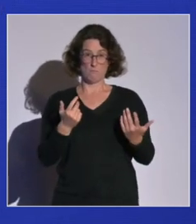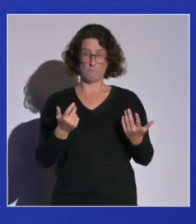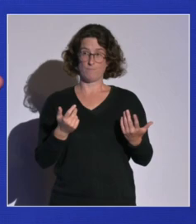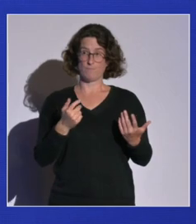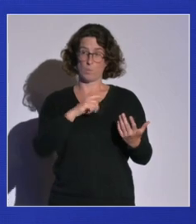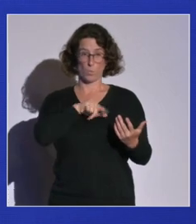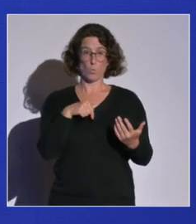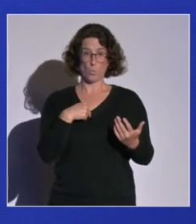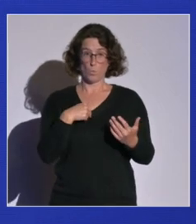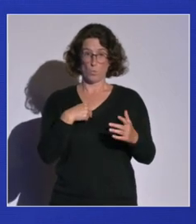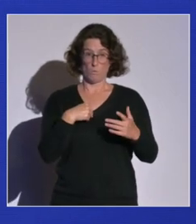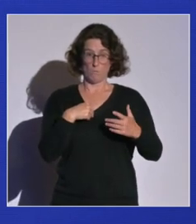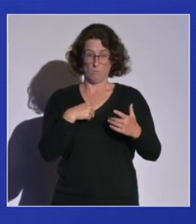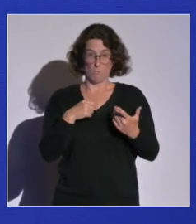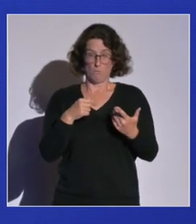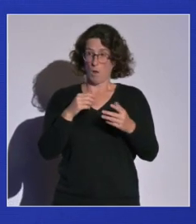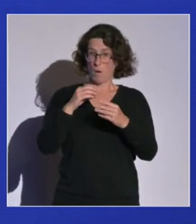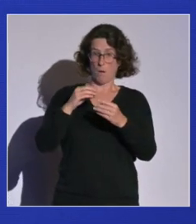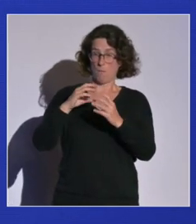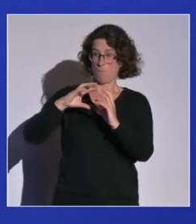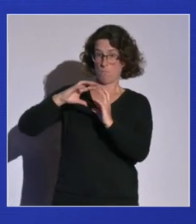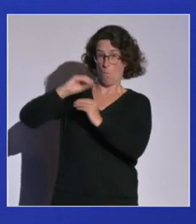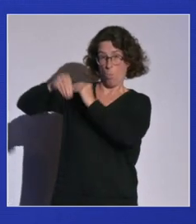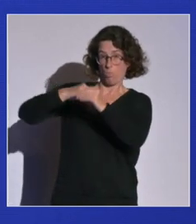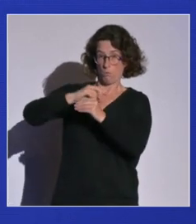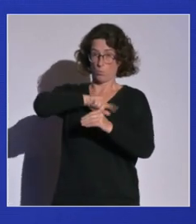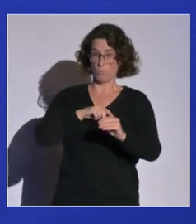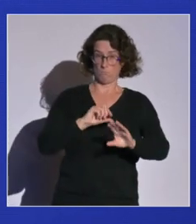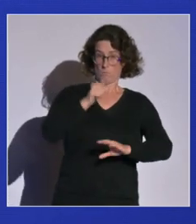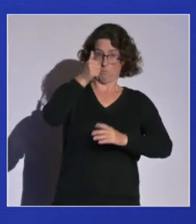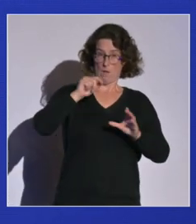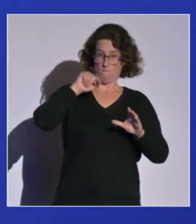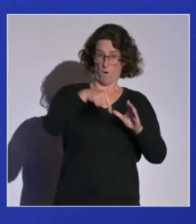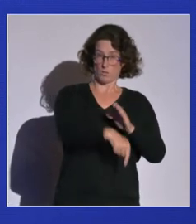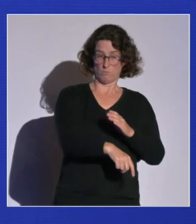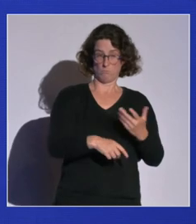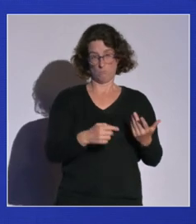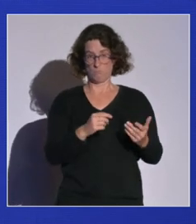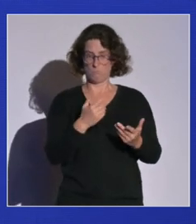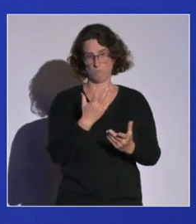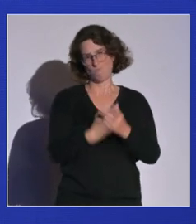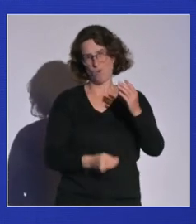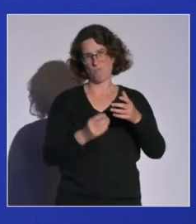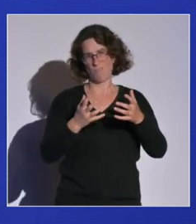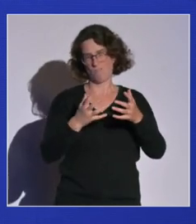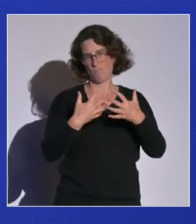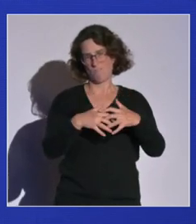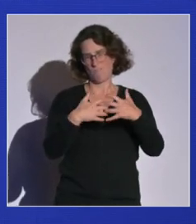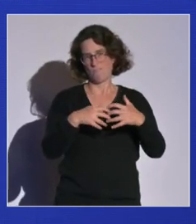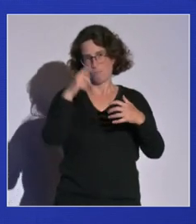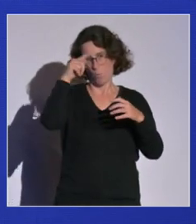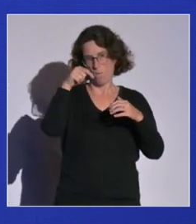les foreurs de la planète, un appareil de forage. Et troisièmement, il faut trouver un système de financement parce que